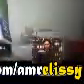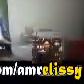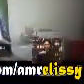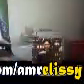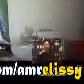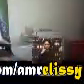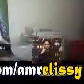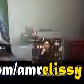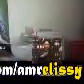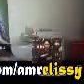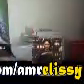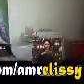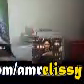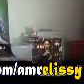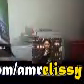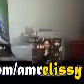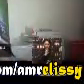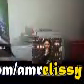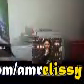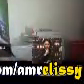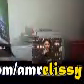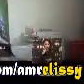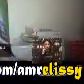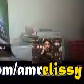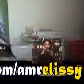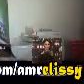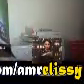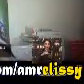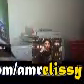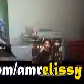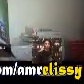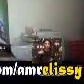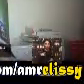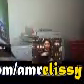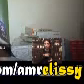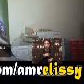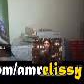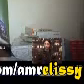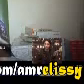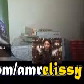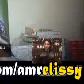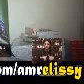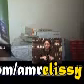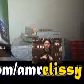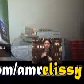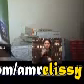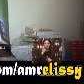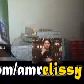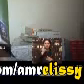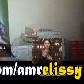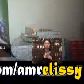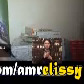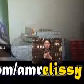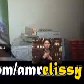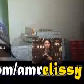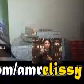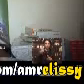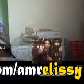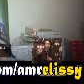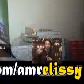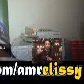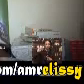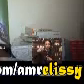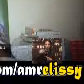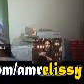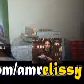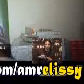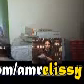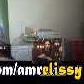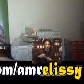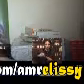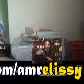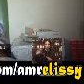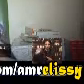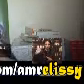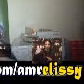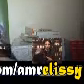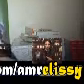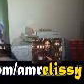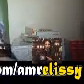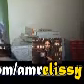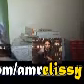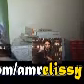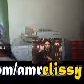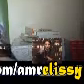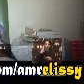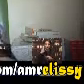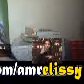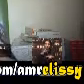النهارده بالتعاون مع برنامج واحد من الناس عملنا قافله طبيه في منطقه توشكا. بدايه الادويه زي ما انتم